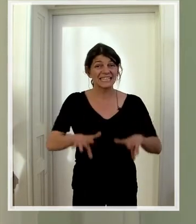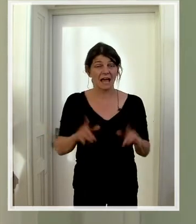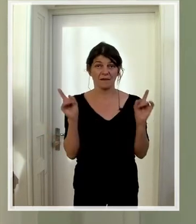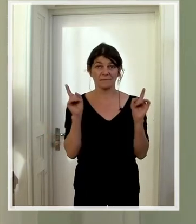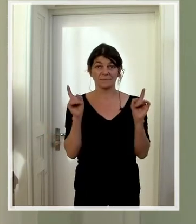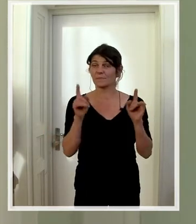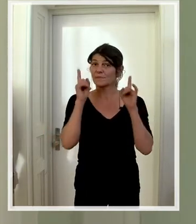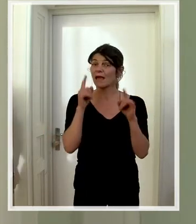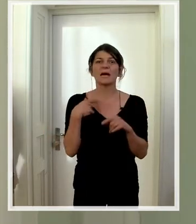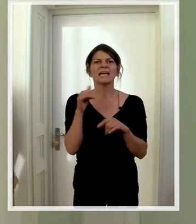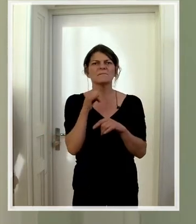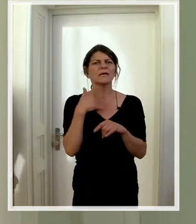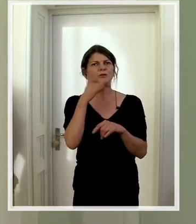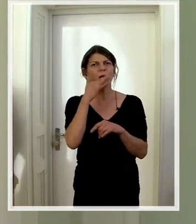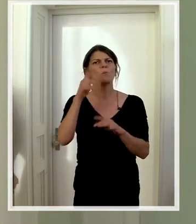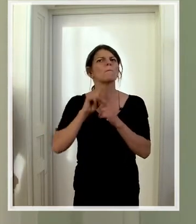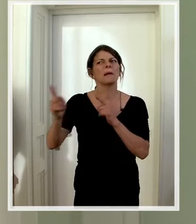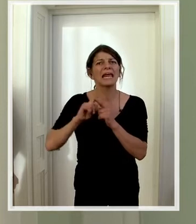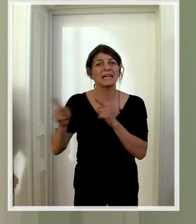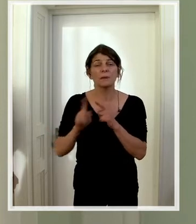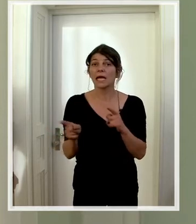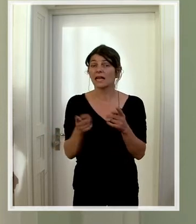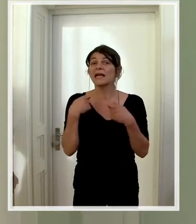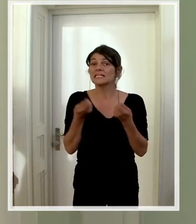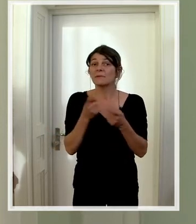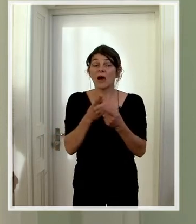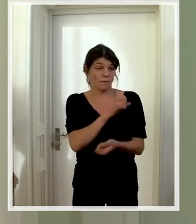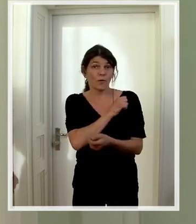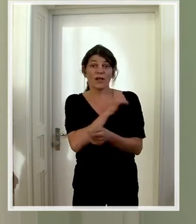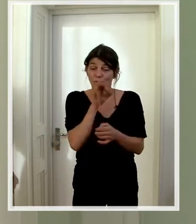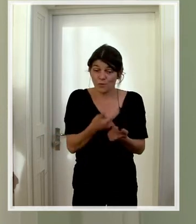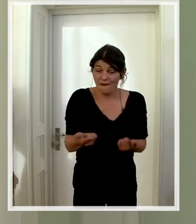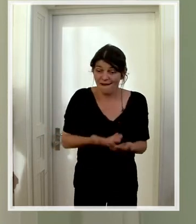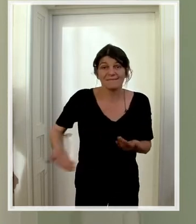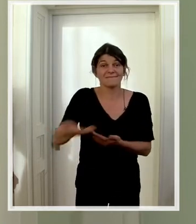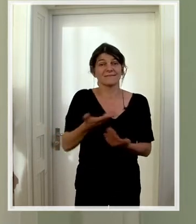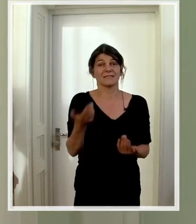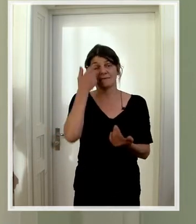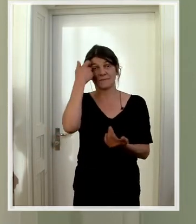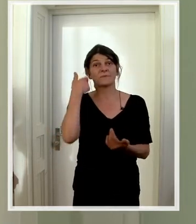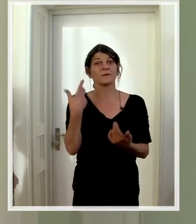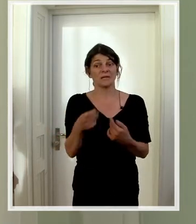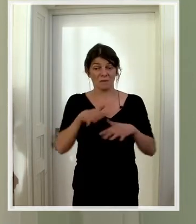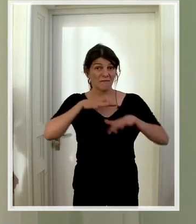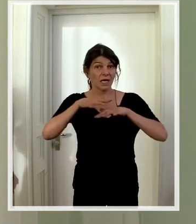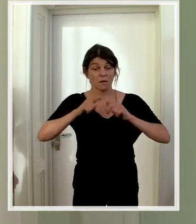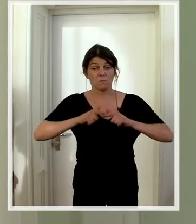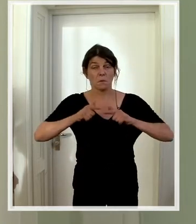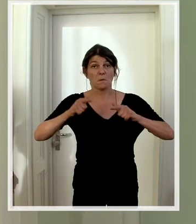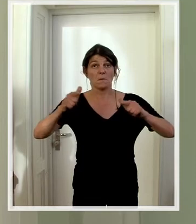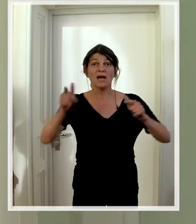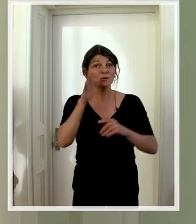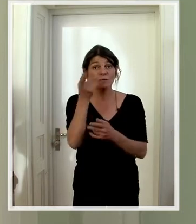immer von der Pendlerthematik geredet. Es hat auch einen Nutzen natürlich fürs Land, weil ich sage jetzt mal, mit dem Verkehrswachstum, das wir haben